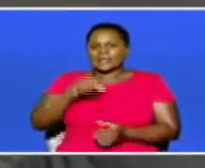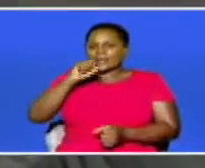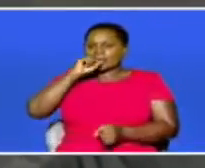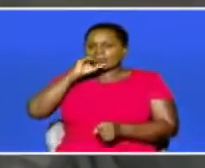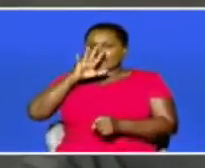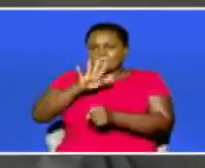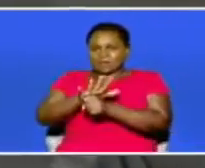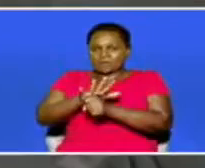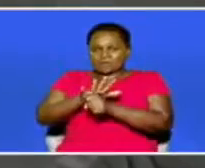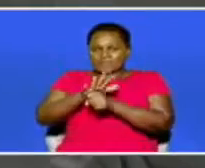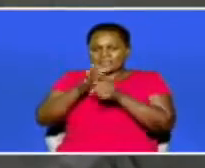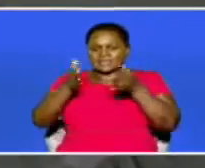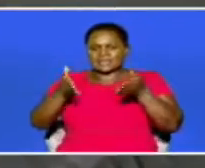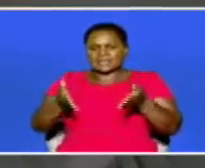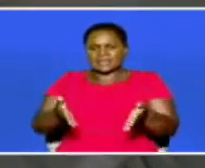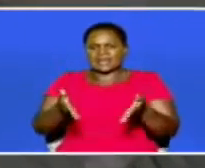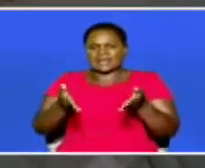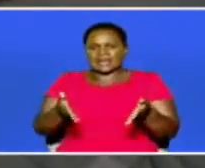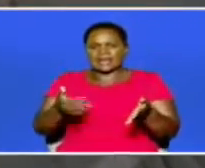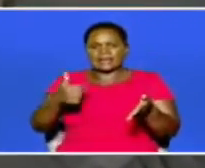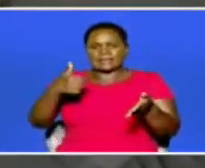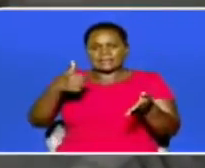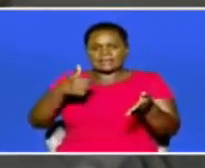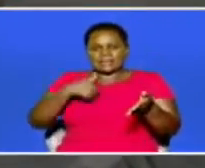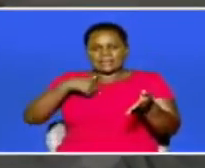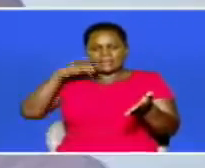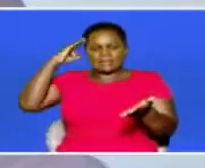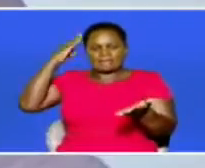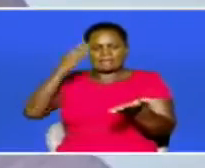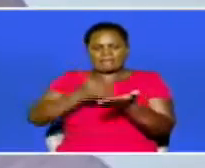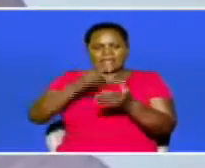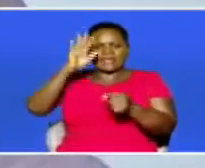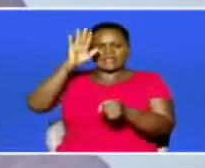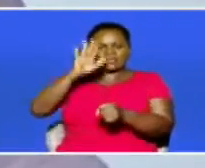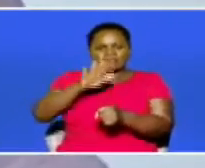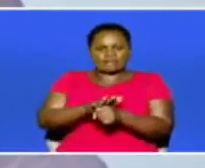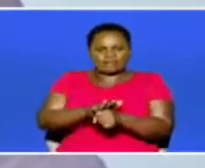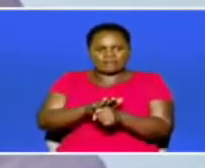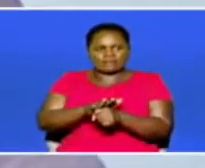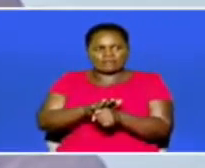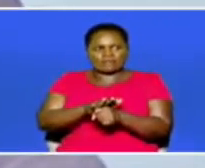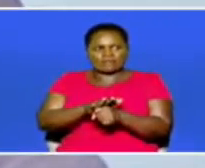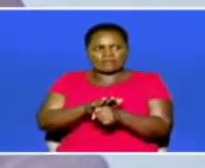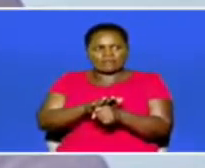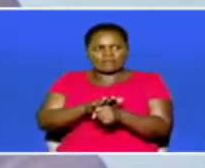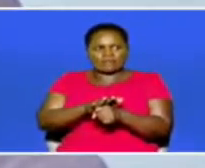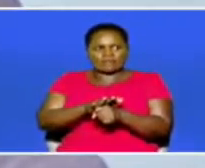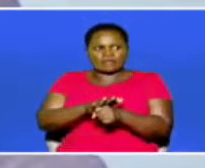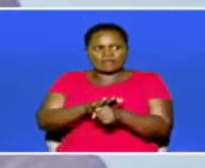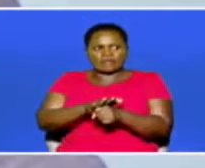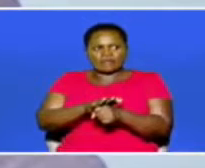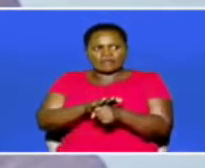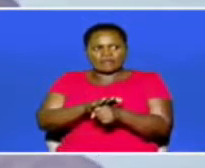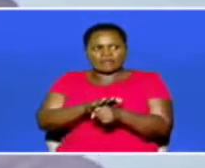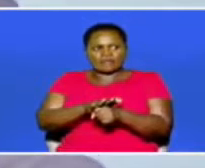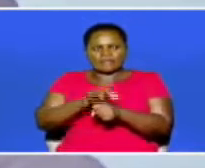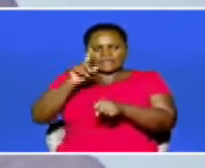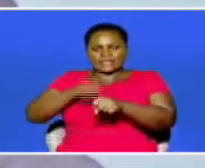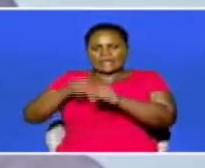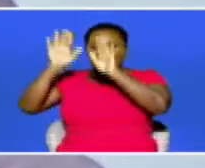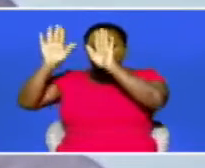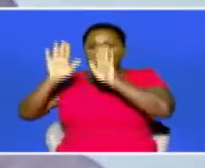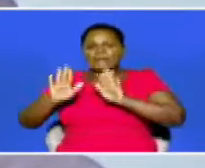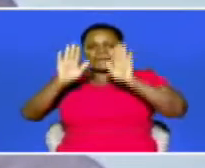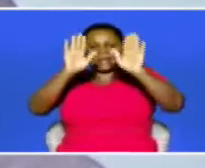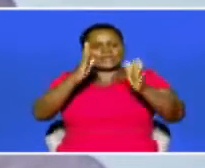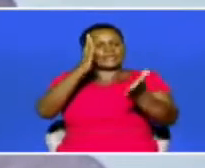naapa kwamba nitakuwa mwaminifu, and as Kenyans did say during our campaign,